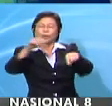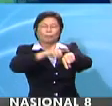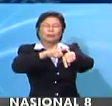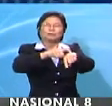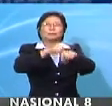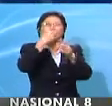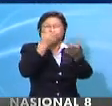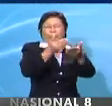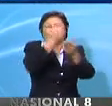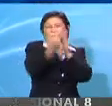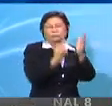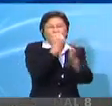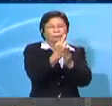hampir sejam